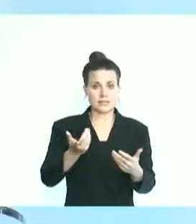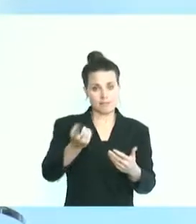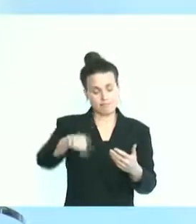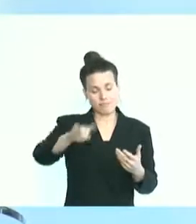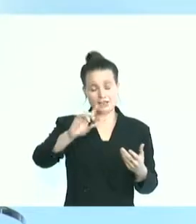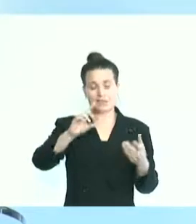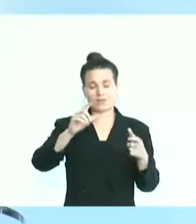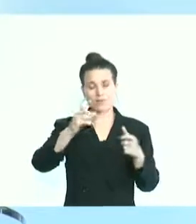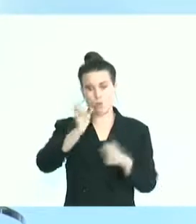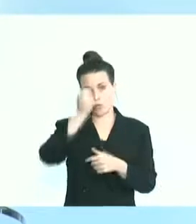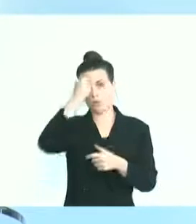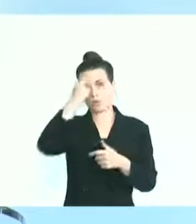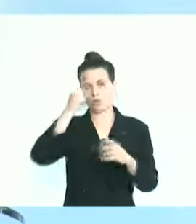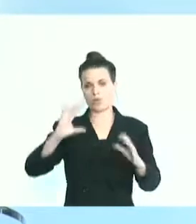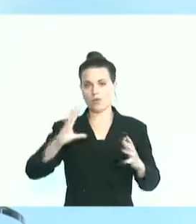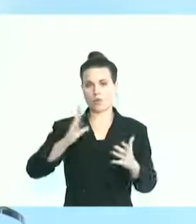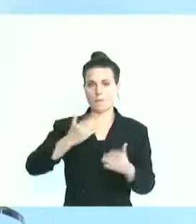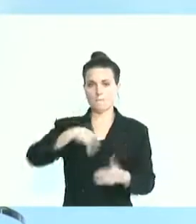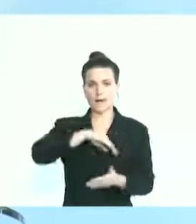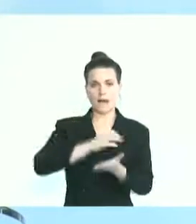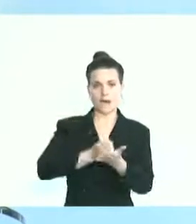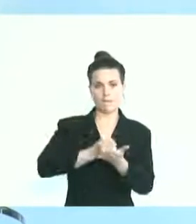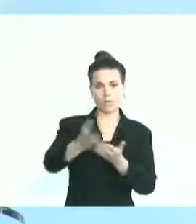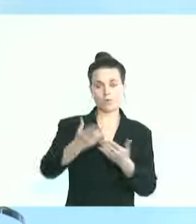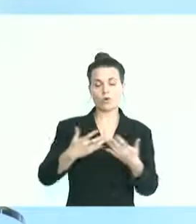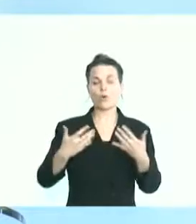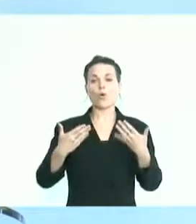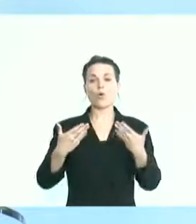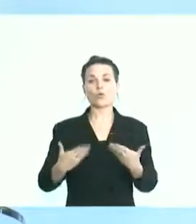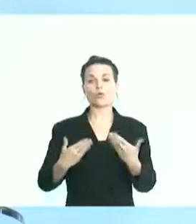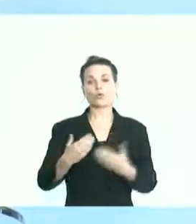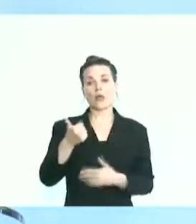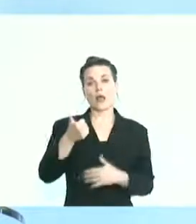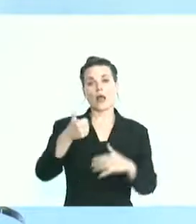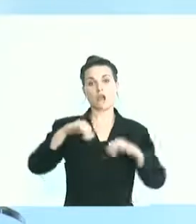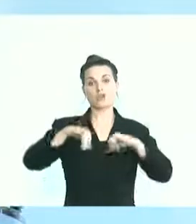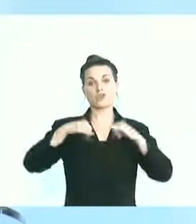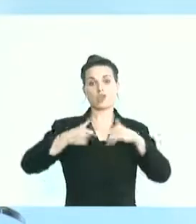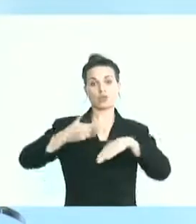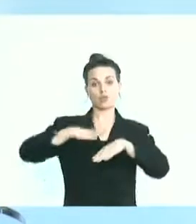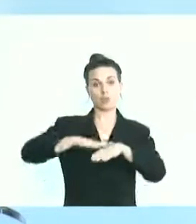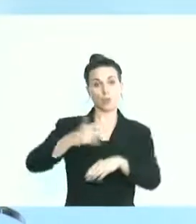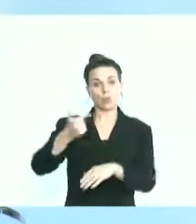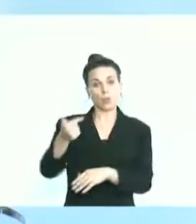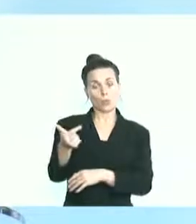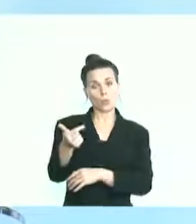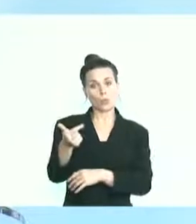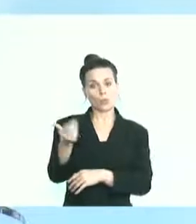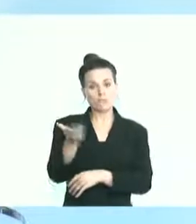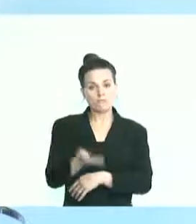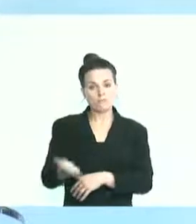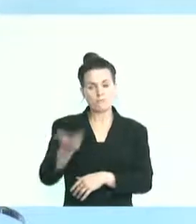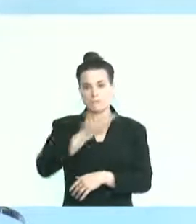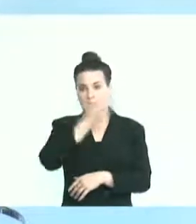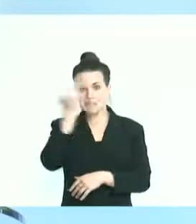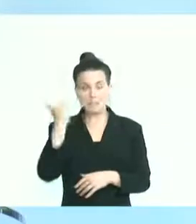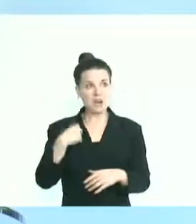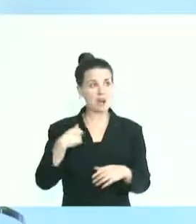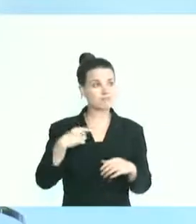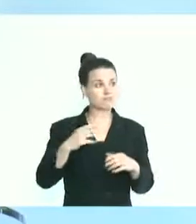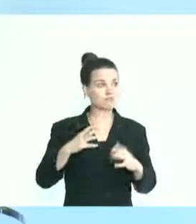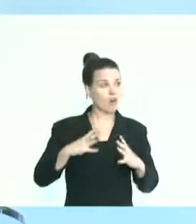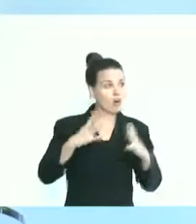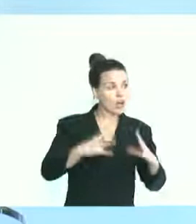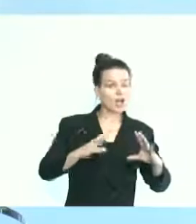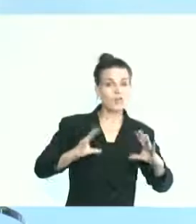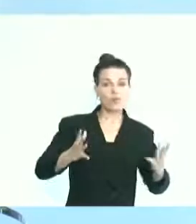notre force, c'est l'information. Aujourd'hui, il y a un jeune sur 2 qui ne sait pas. Comment s'engager, comment